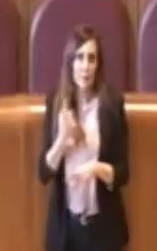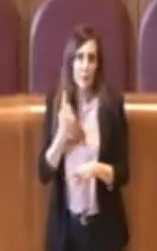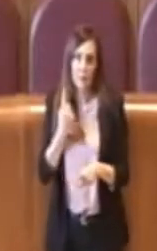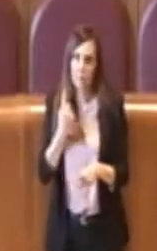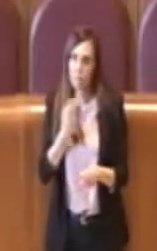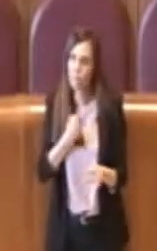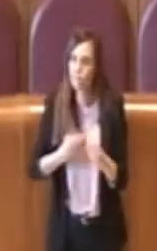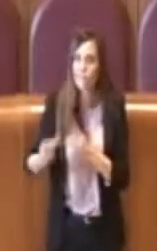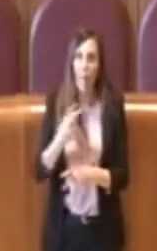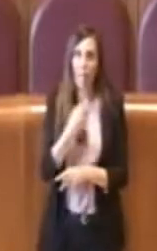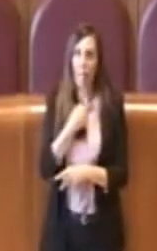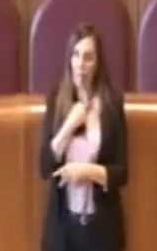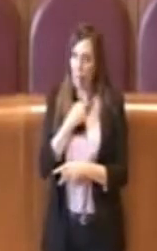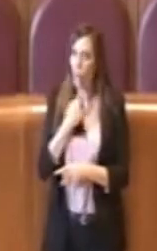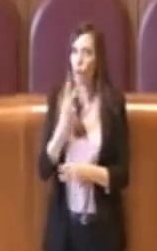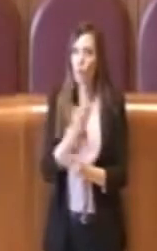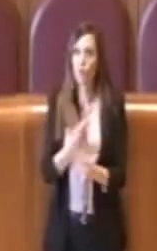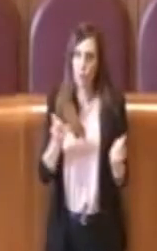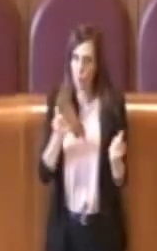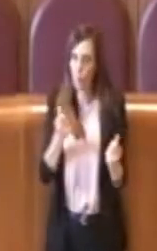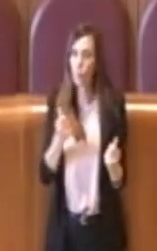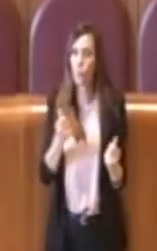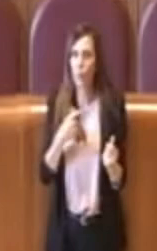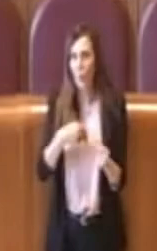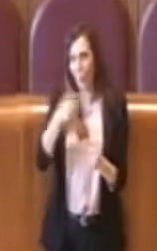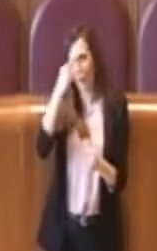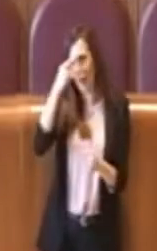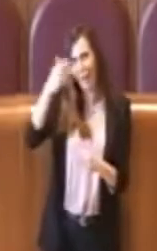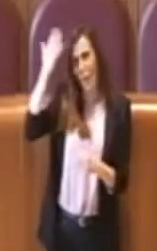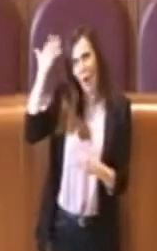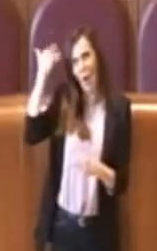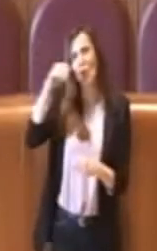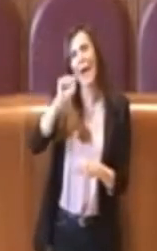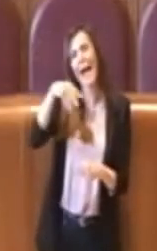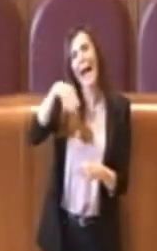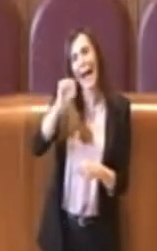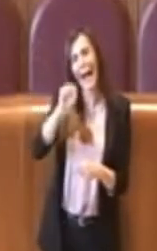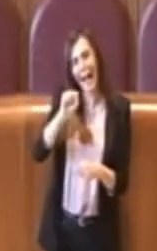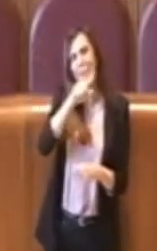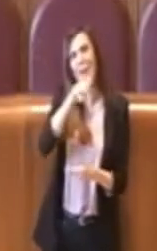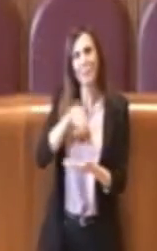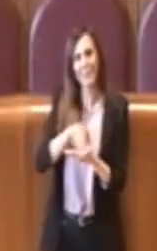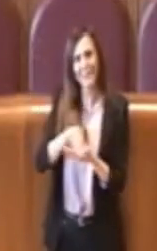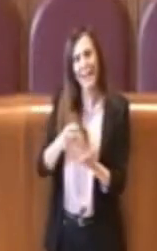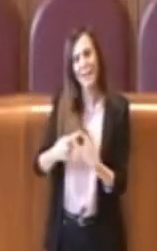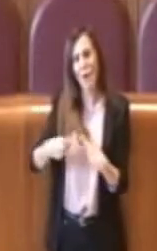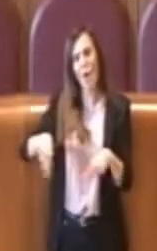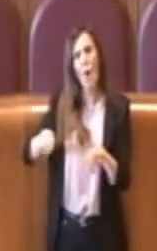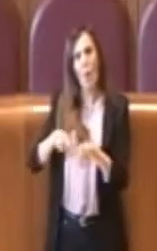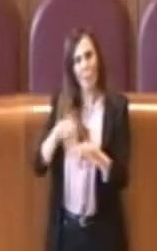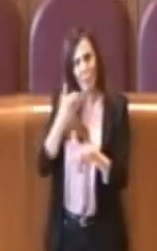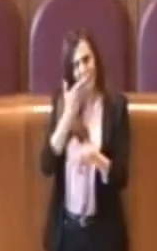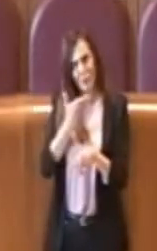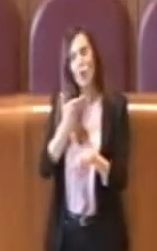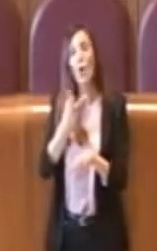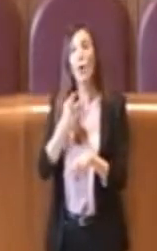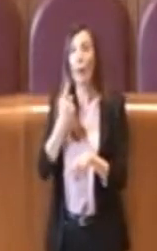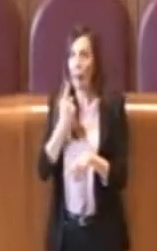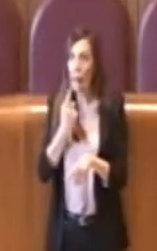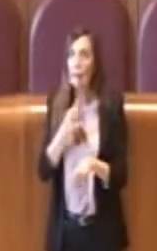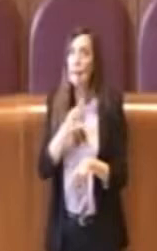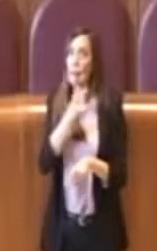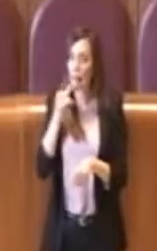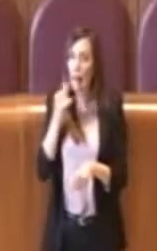soluzione. Io mi ricordo che al tempo anche AMA aveva detto, presente in commissione, aveva detto che era giusto trovare